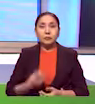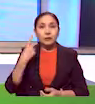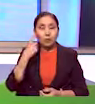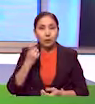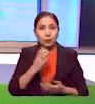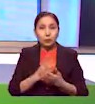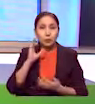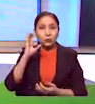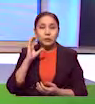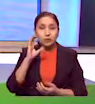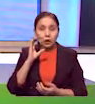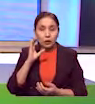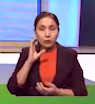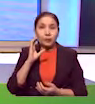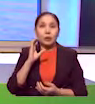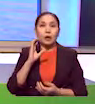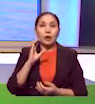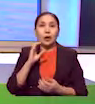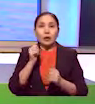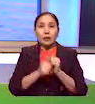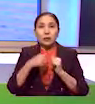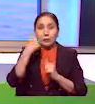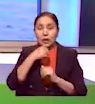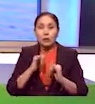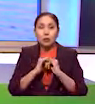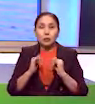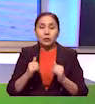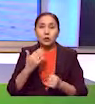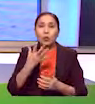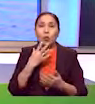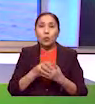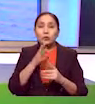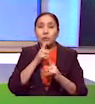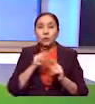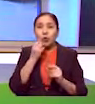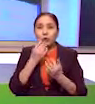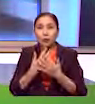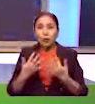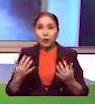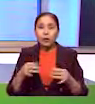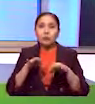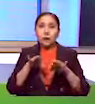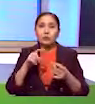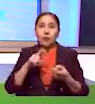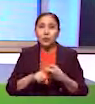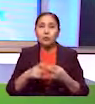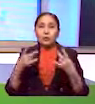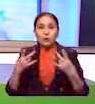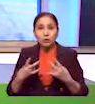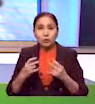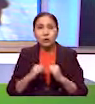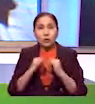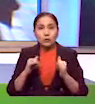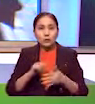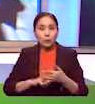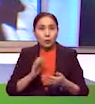Ma'lumki, O'zbekistonda aholi soni yil sayin oshib bormoqda. Bu esa o'z navbatida oziq-ovqat, transport bilan bog'liq ehtiyojini